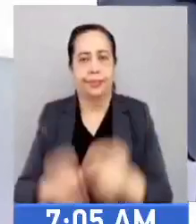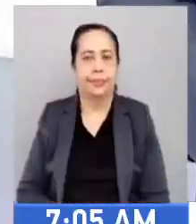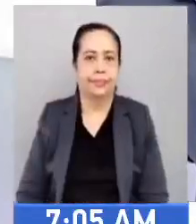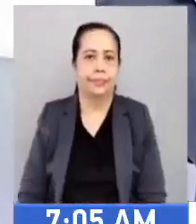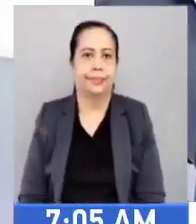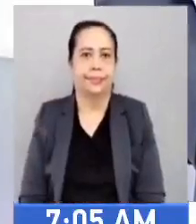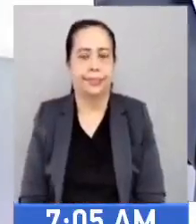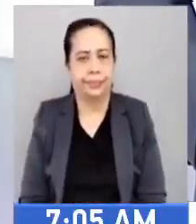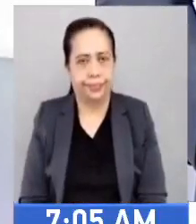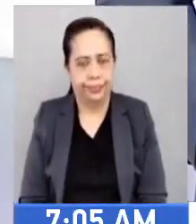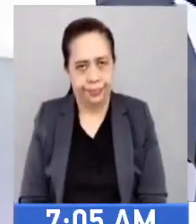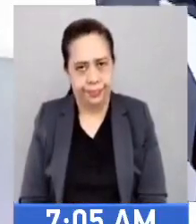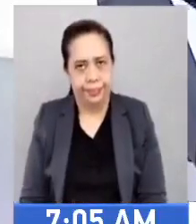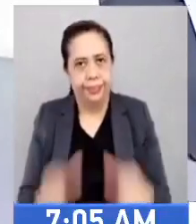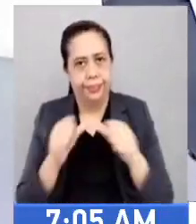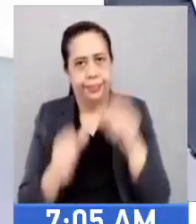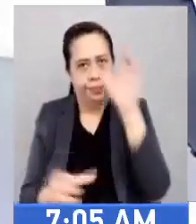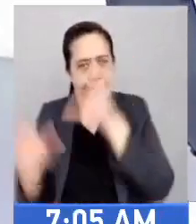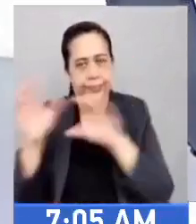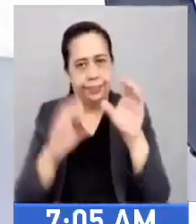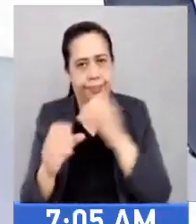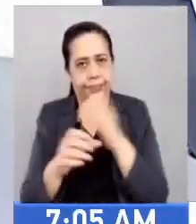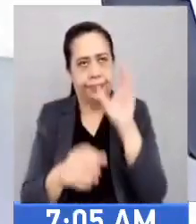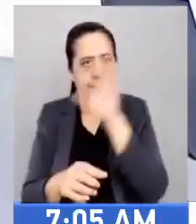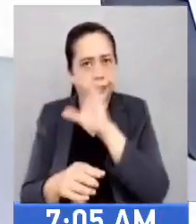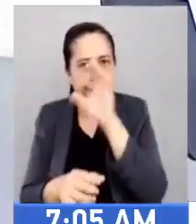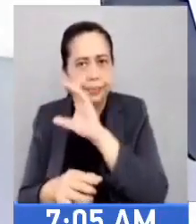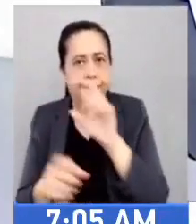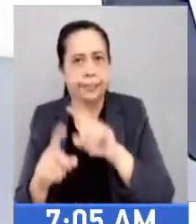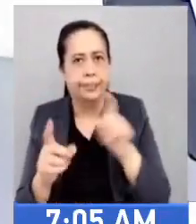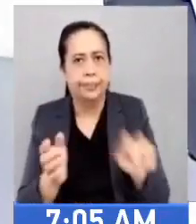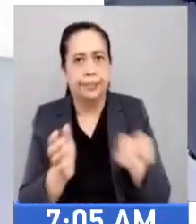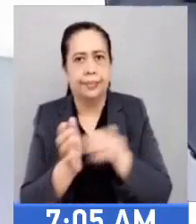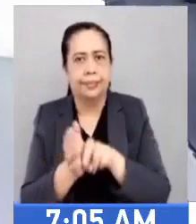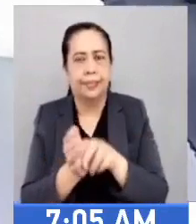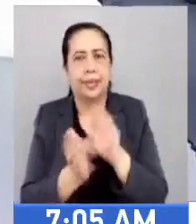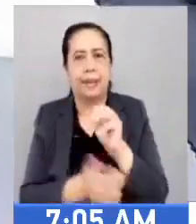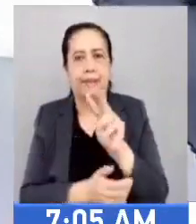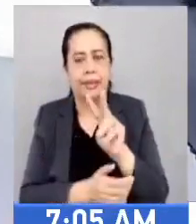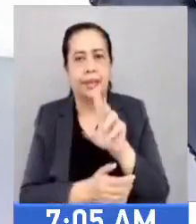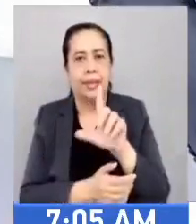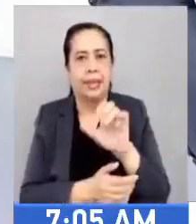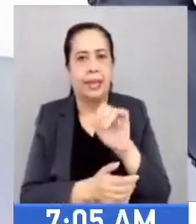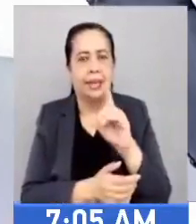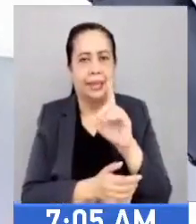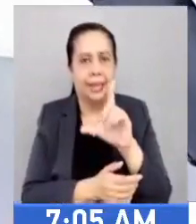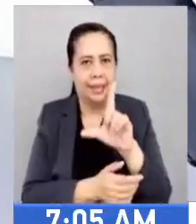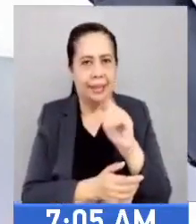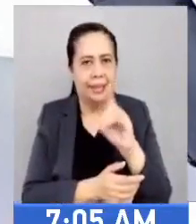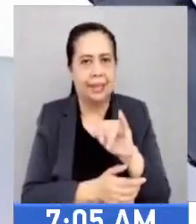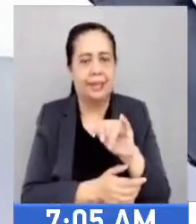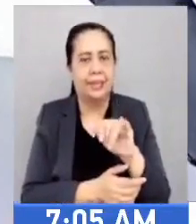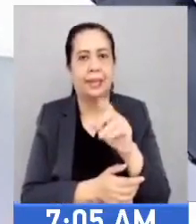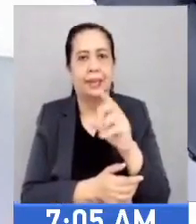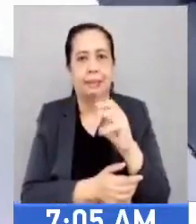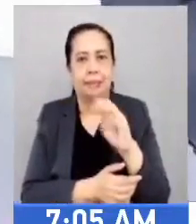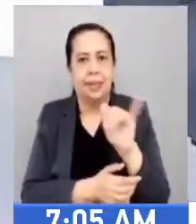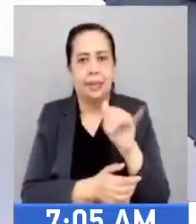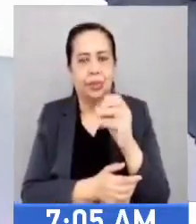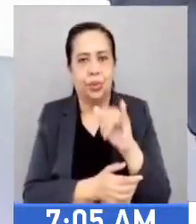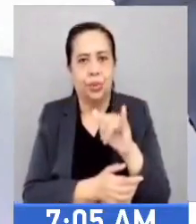Patuloy ang search and rescue operation sa iba pang mga sakay ng MV Lady Mary Joy 3 na nasunog sa Basilan. At para sa